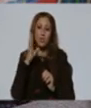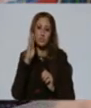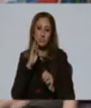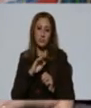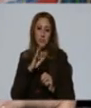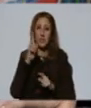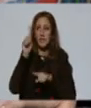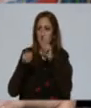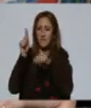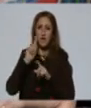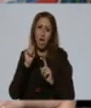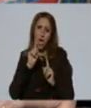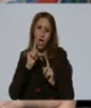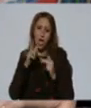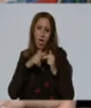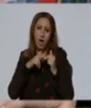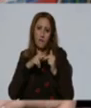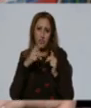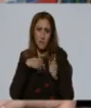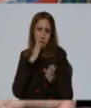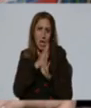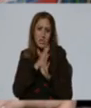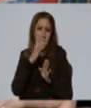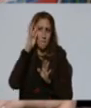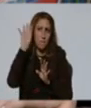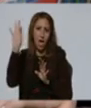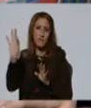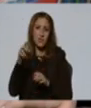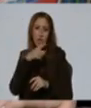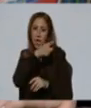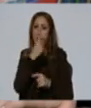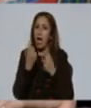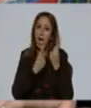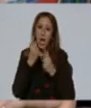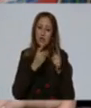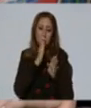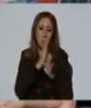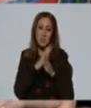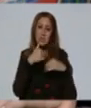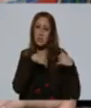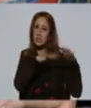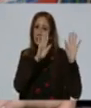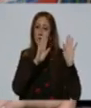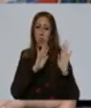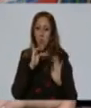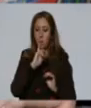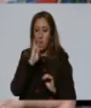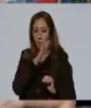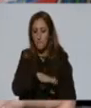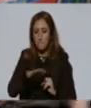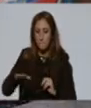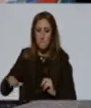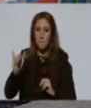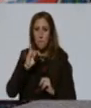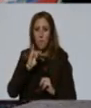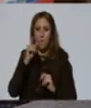لك لا انا لازم اكمل، وكل البنات اللي في الوقت اللي هي كانت فيه لما اتجوزت كله هيقول لا انا تاريخي وانا اهم وانا الكارير بتاعي وانا